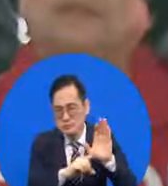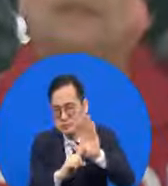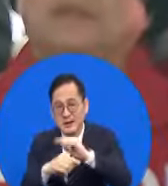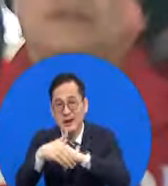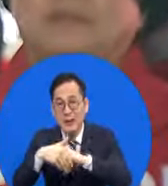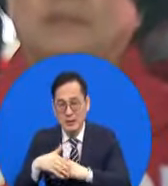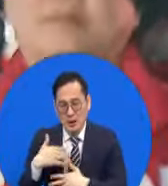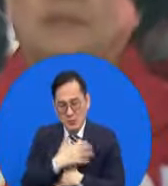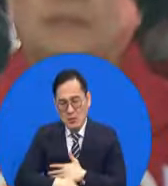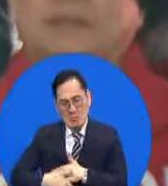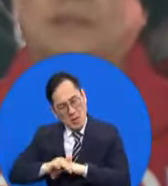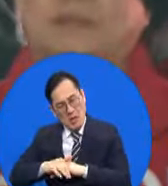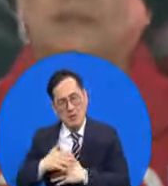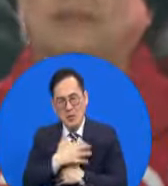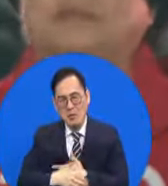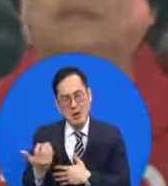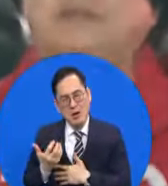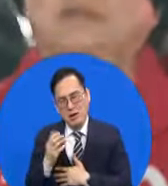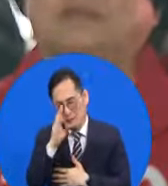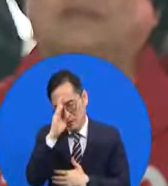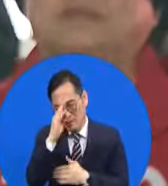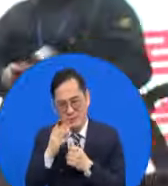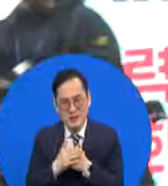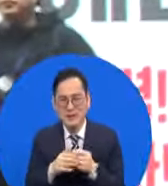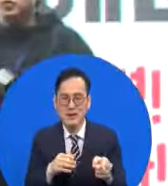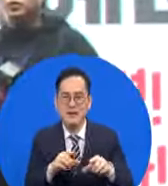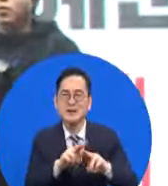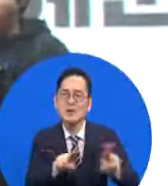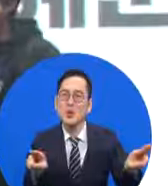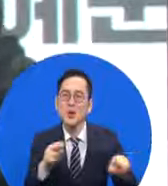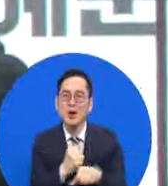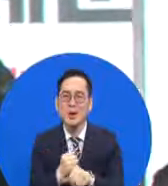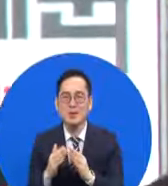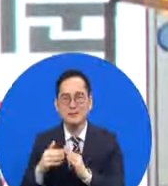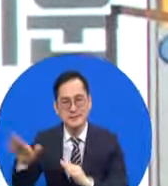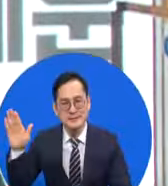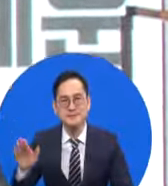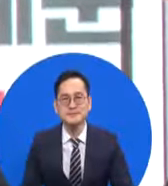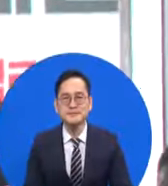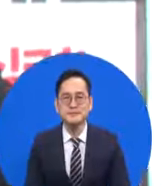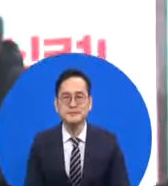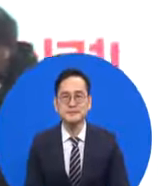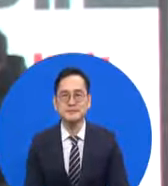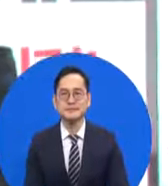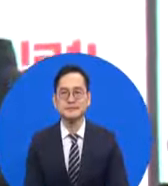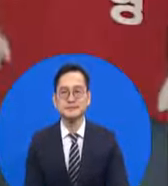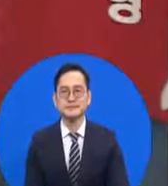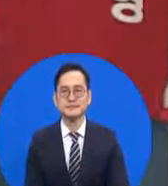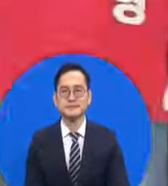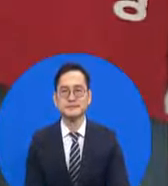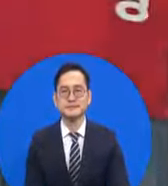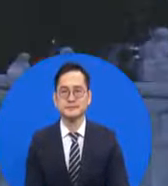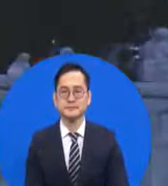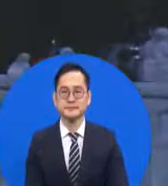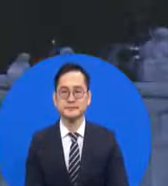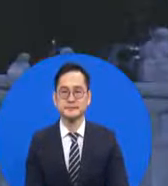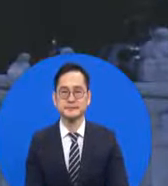위원장 건강상 이유로 부득이하게 일정을 취소했습니다. 지금까지 국민의힘 선거 상황실에서 채널A 뉴스 이현재입니다.